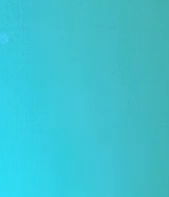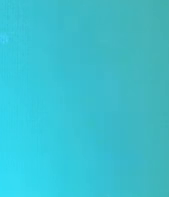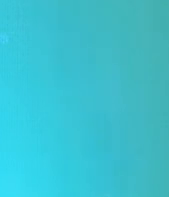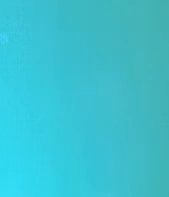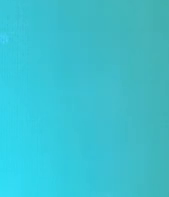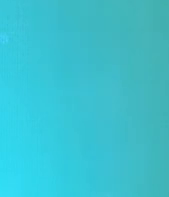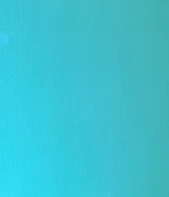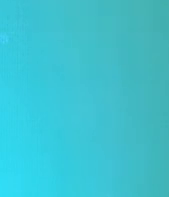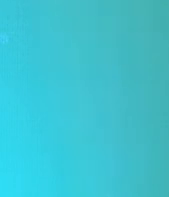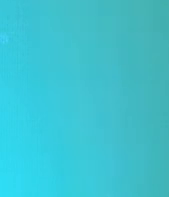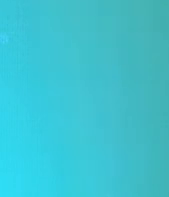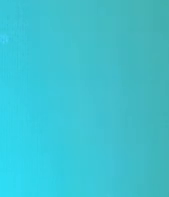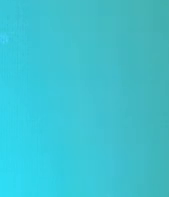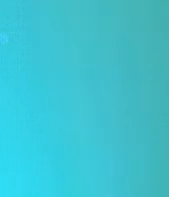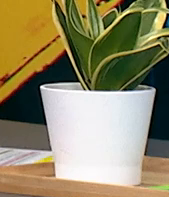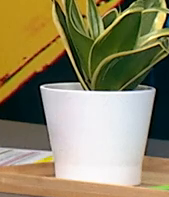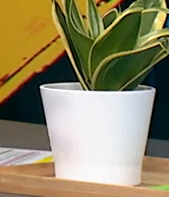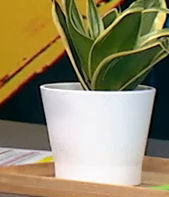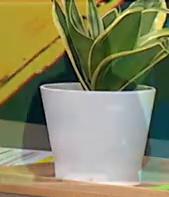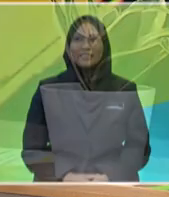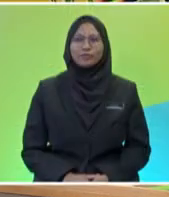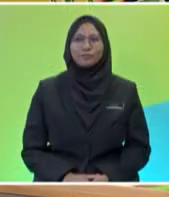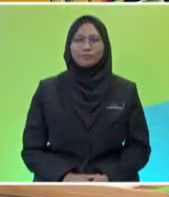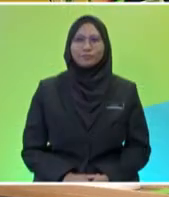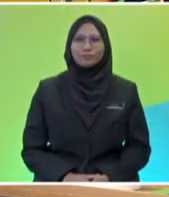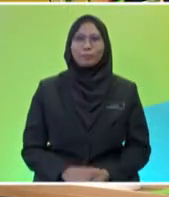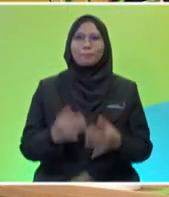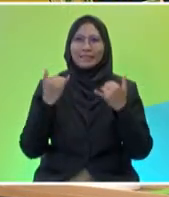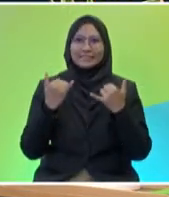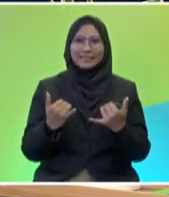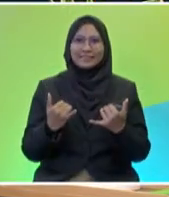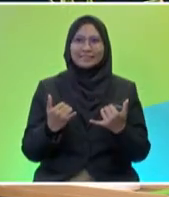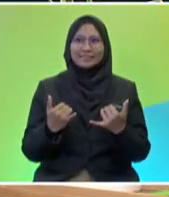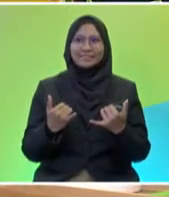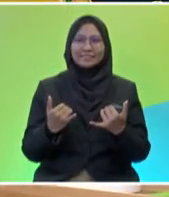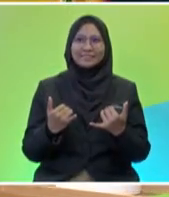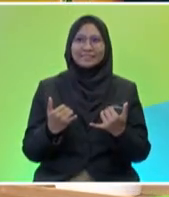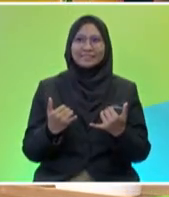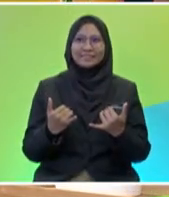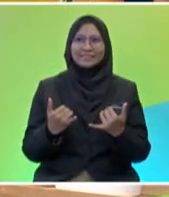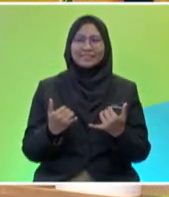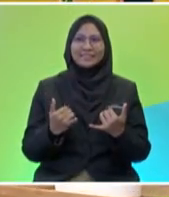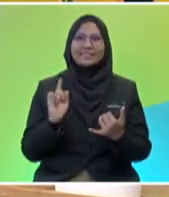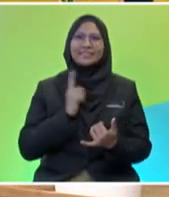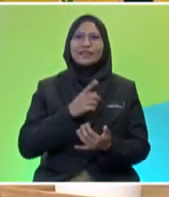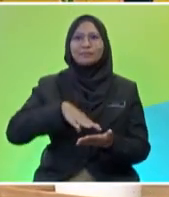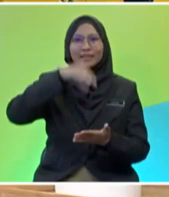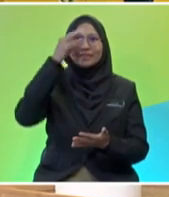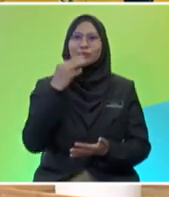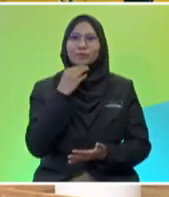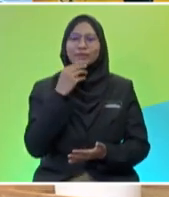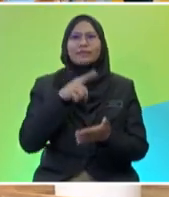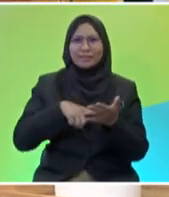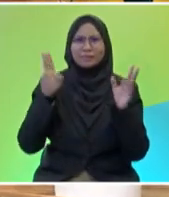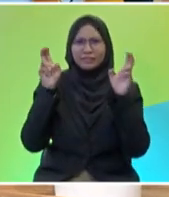bersama kami pada hari ini sebelum kita memulihkan mata pelajaran kita pergi ke moral dan mengetahui apakah topik